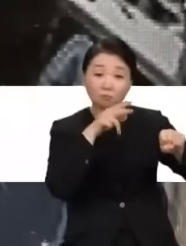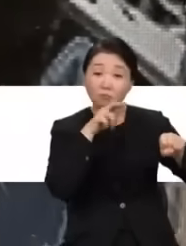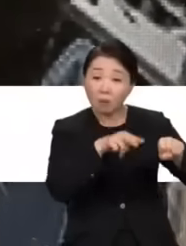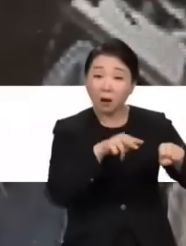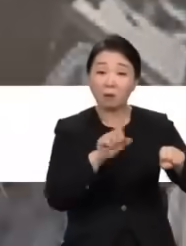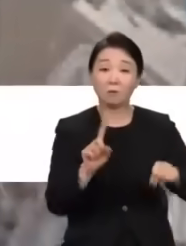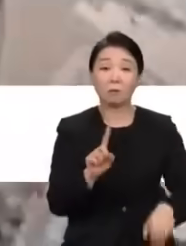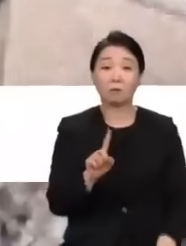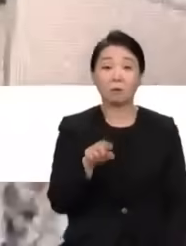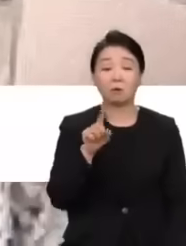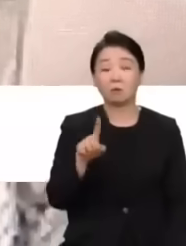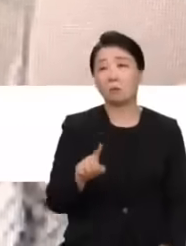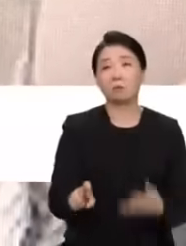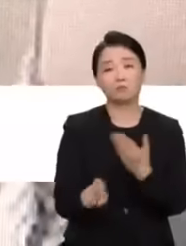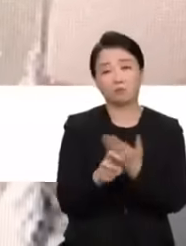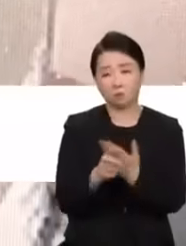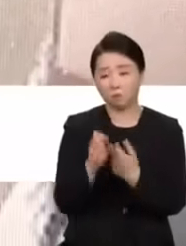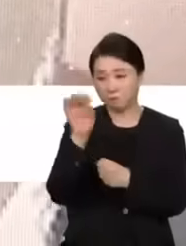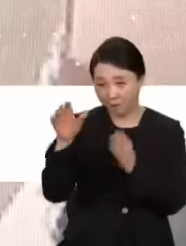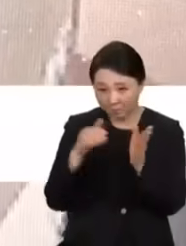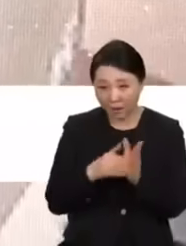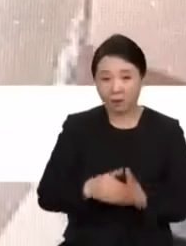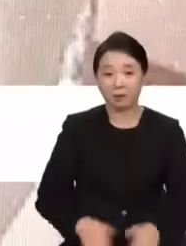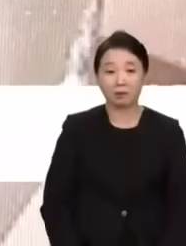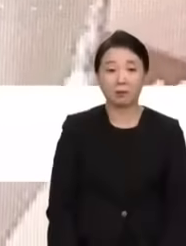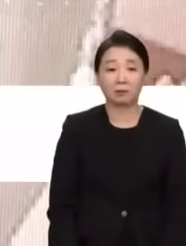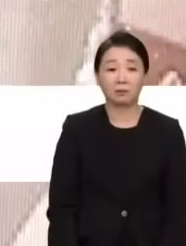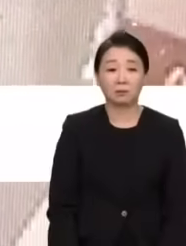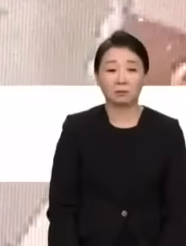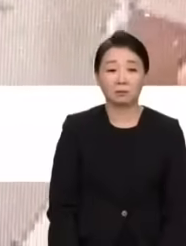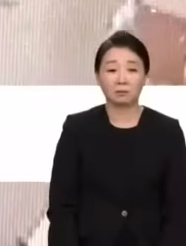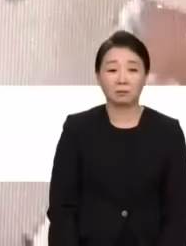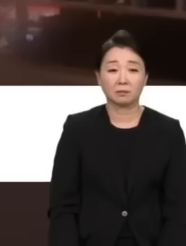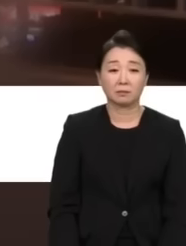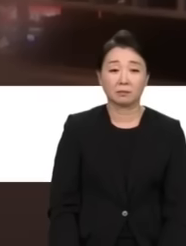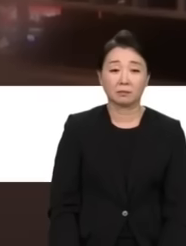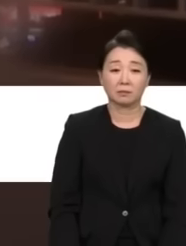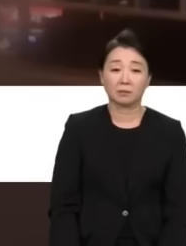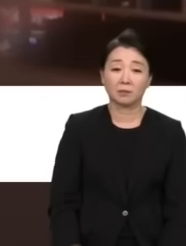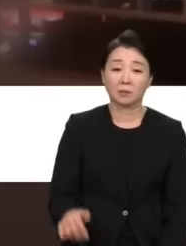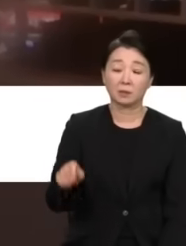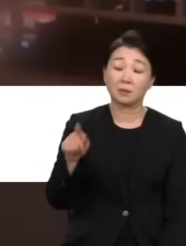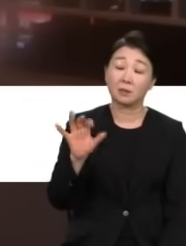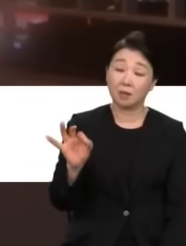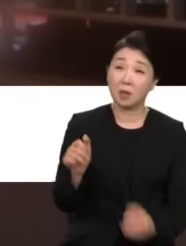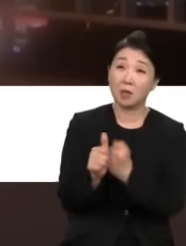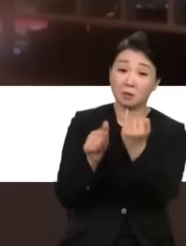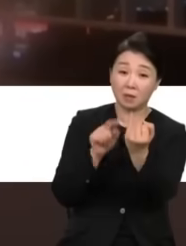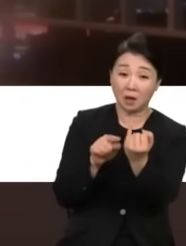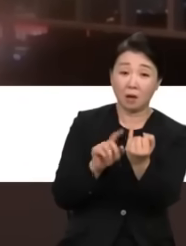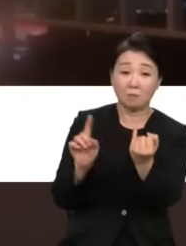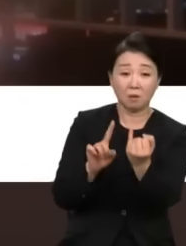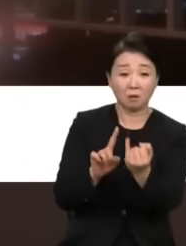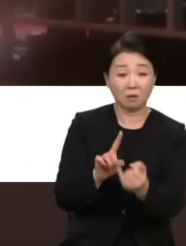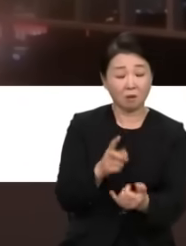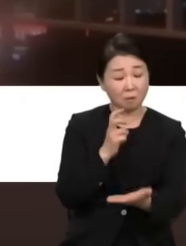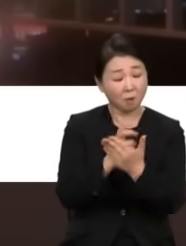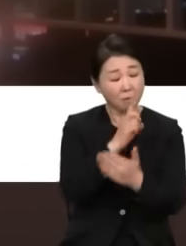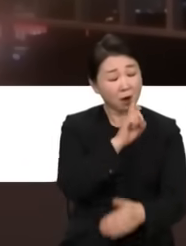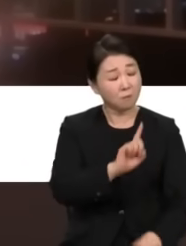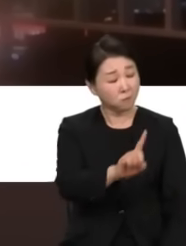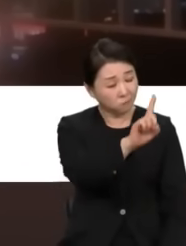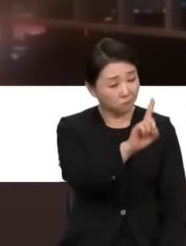이거는 위법이다. 이랬어요, 제가. 그러니까 그 이사가 정색하면서 어디서 법 얘기를